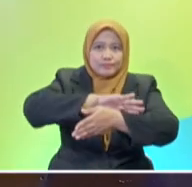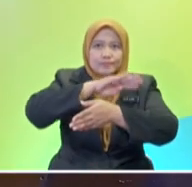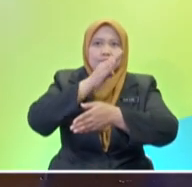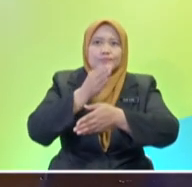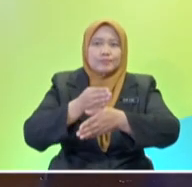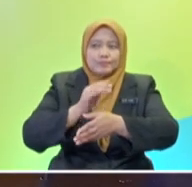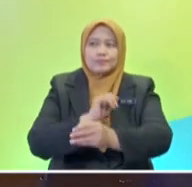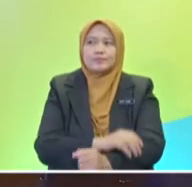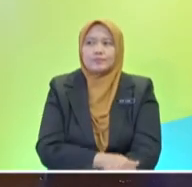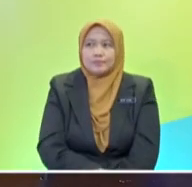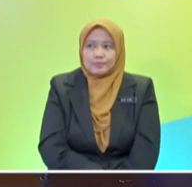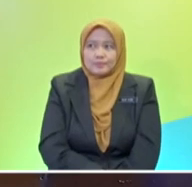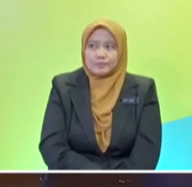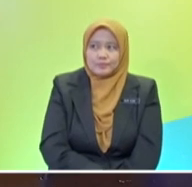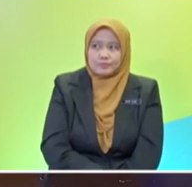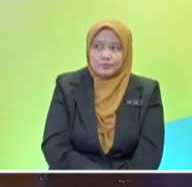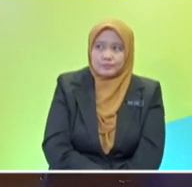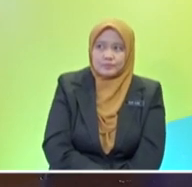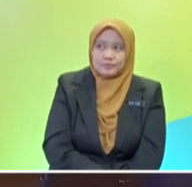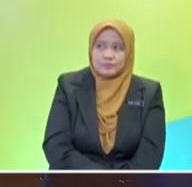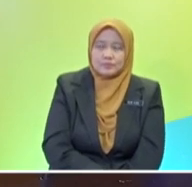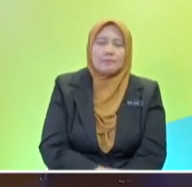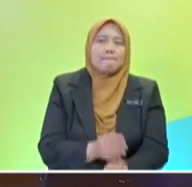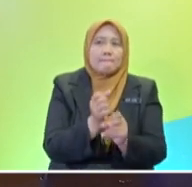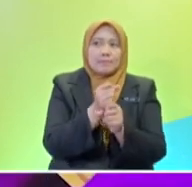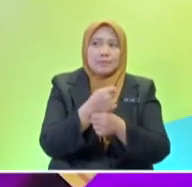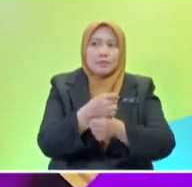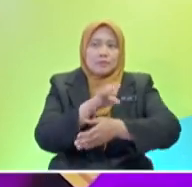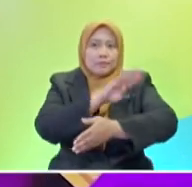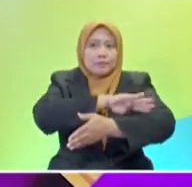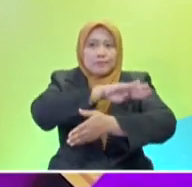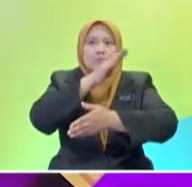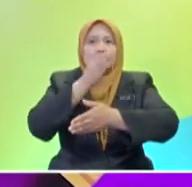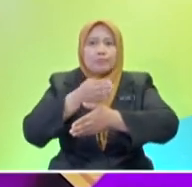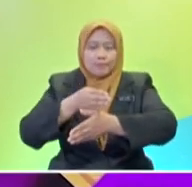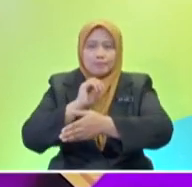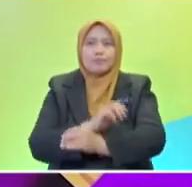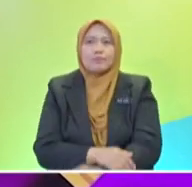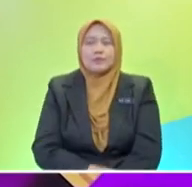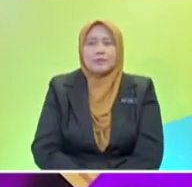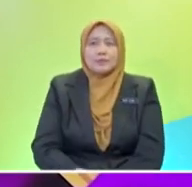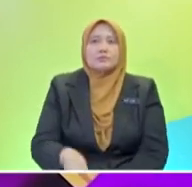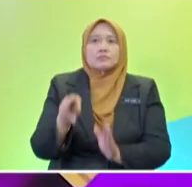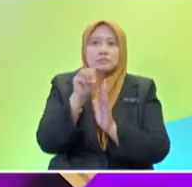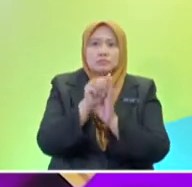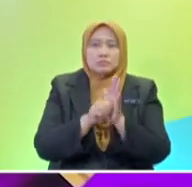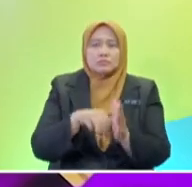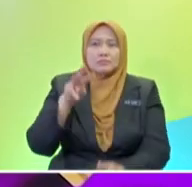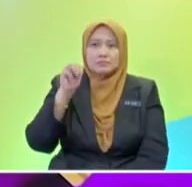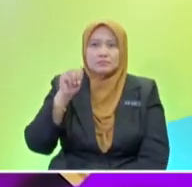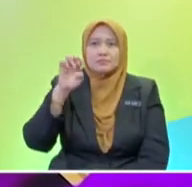ini satu. Macam bujur. Tapi kita panggil dia menyirip. Menyirip, yes. Okey. Sama tak cikgu? Kenapa dia panggil menyirip